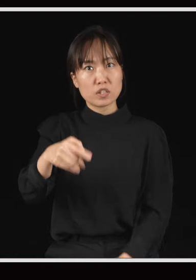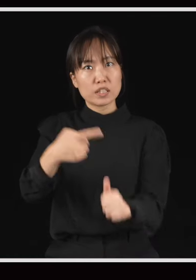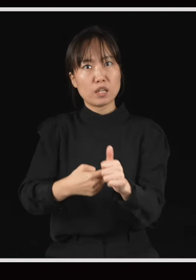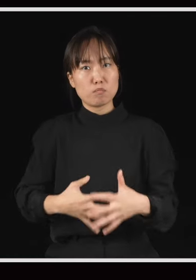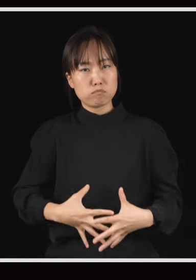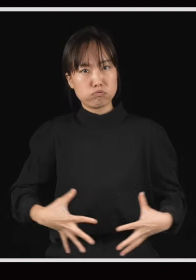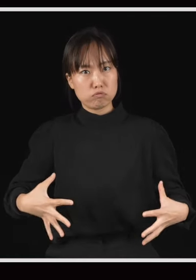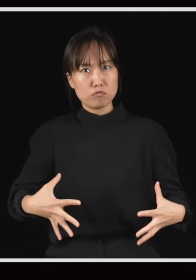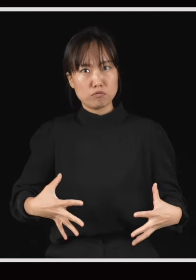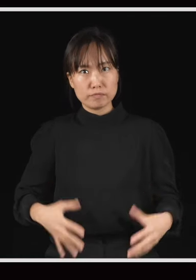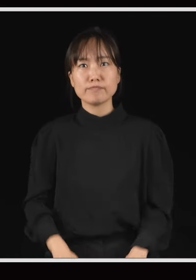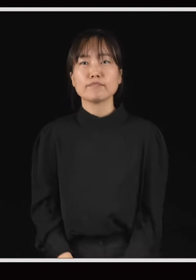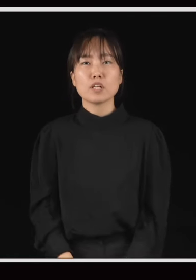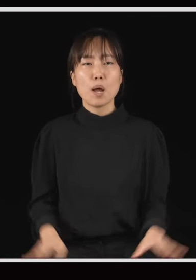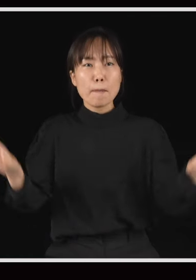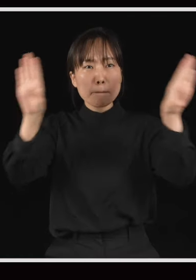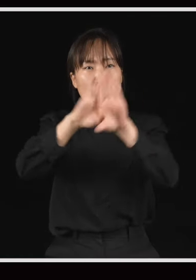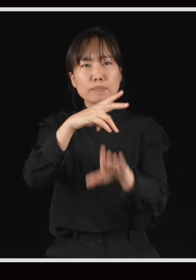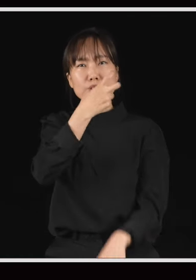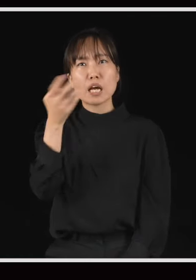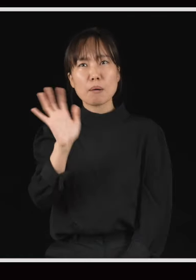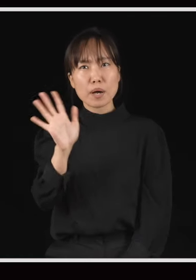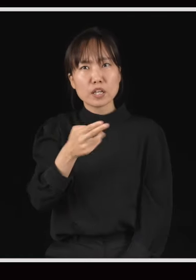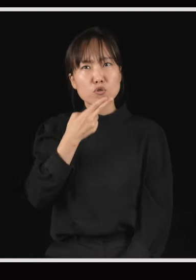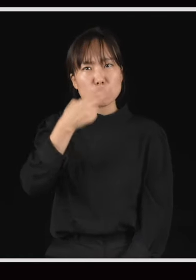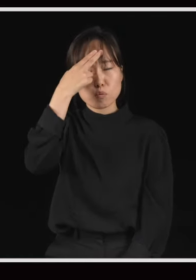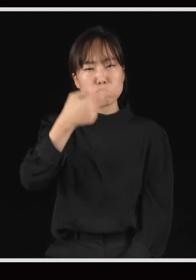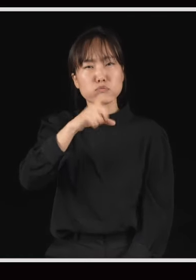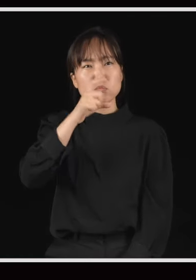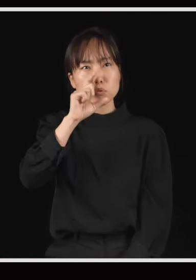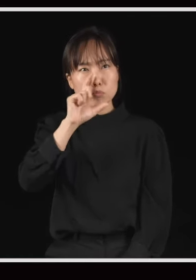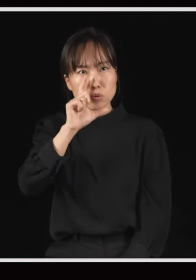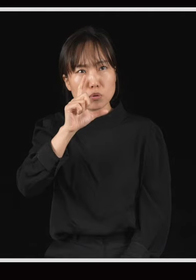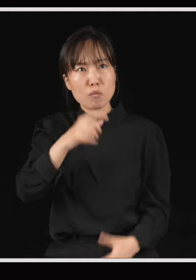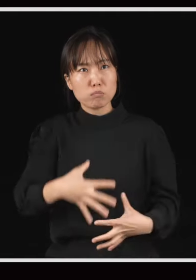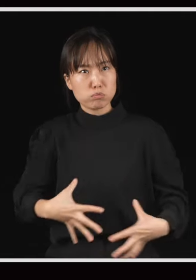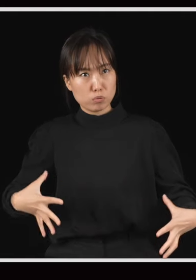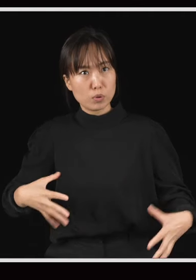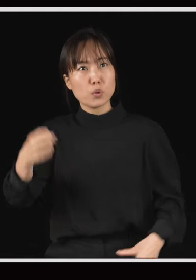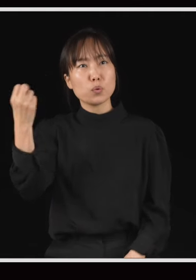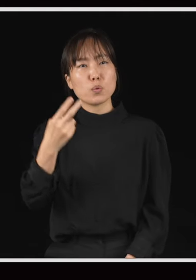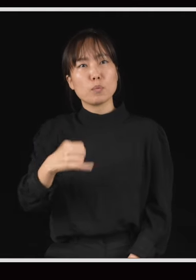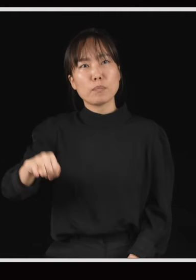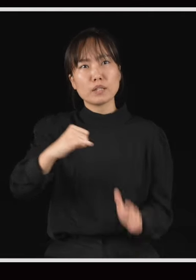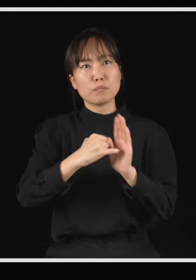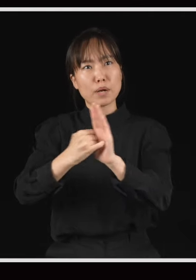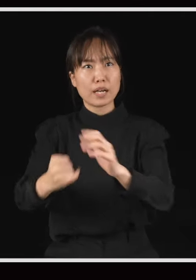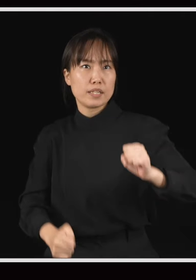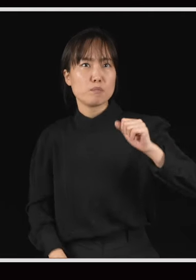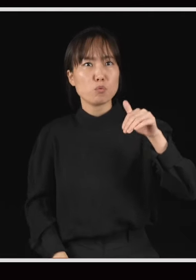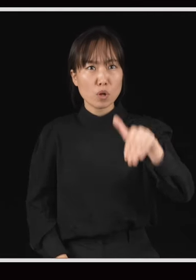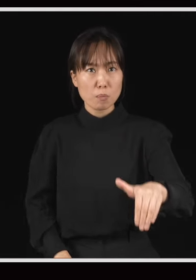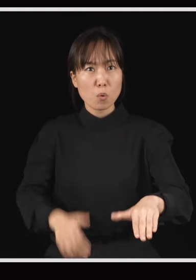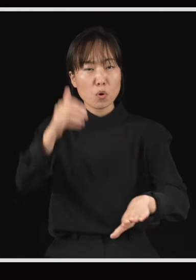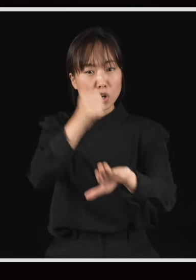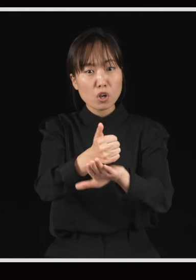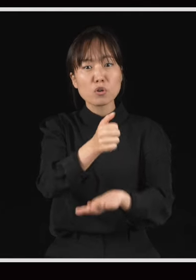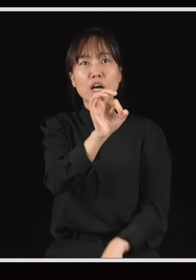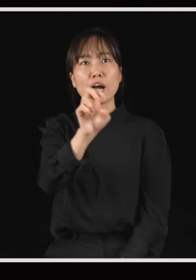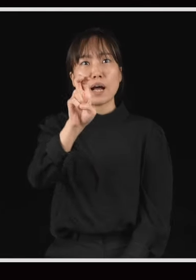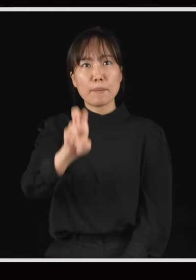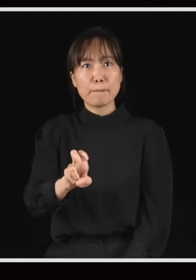그래서 밤에 잠 못 자고 술 많이 먹고 이러면 배 나오잖아요. 면역력도 떨어집니다. 스트레스 받으면 암 걸린다 그러죠. 실제로